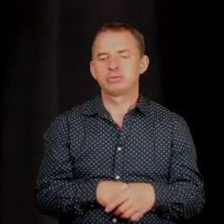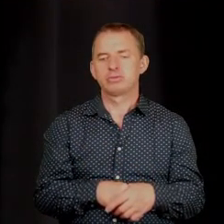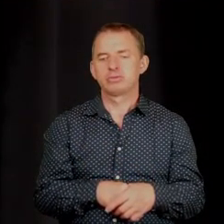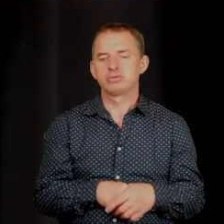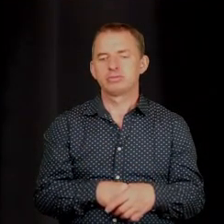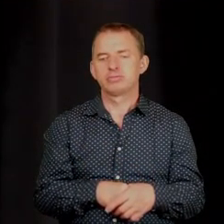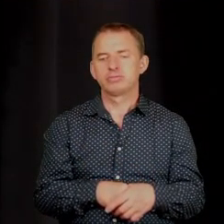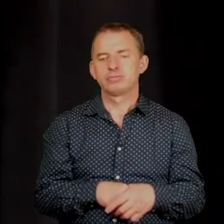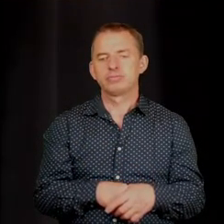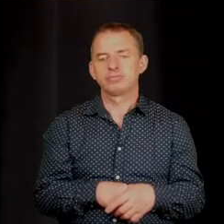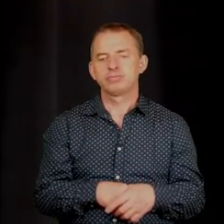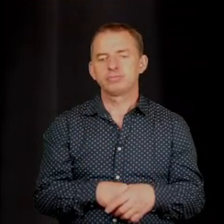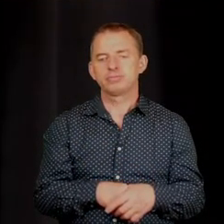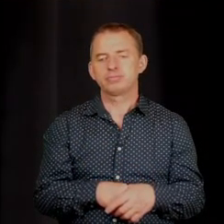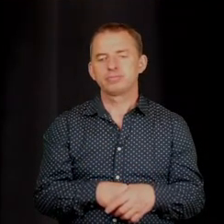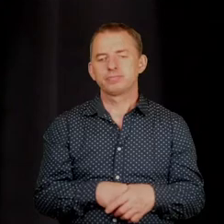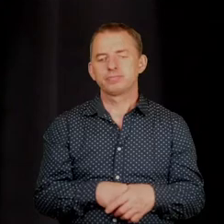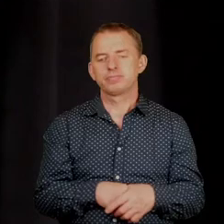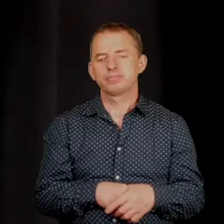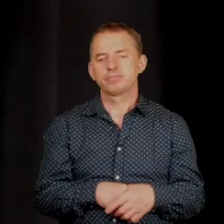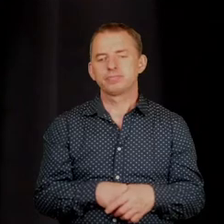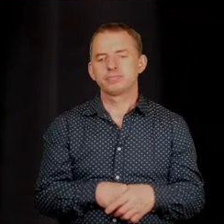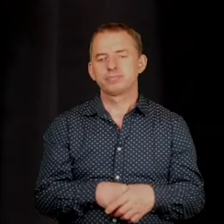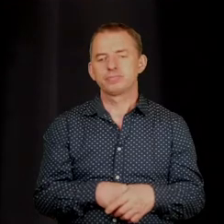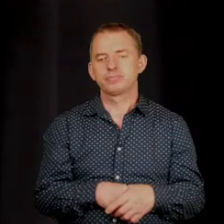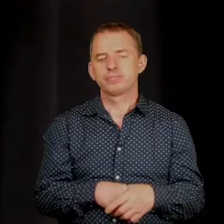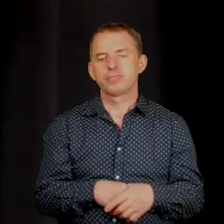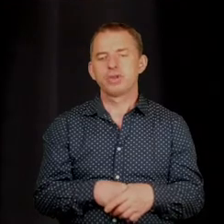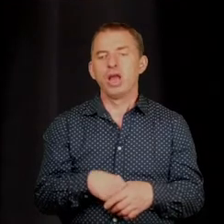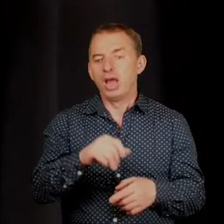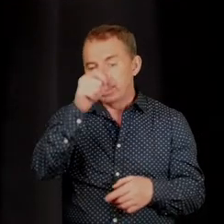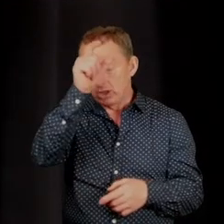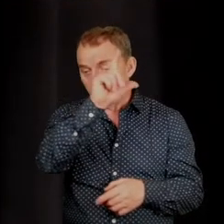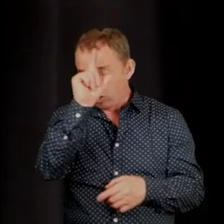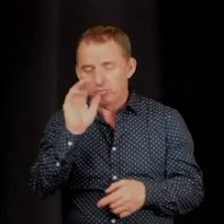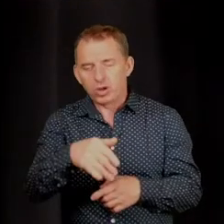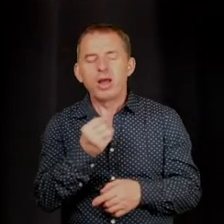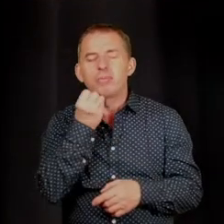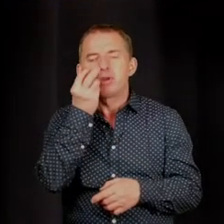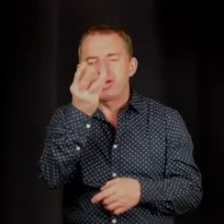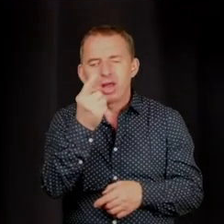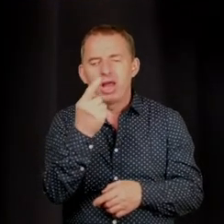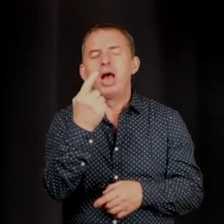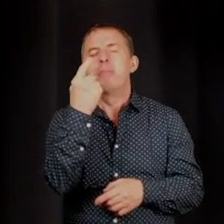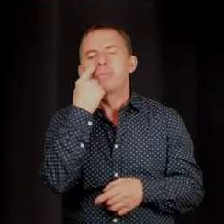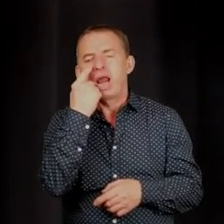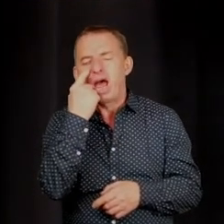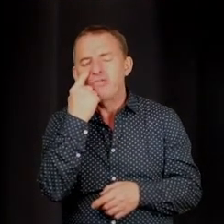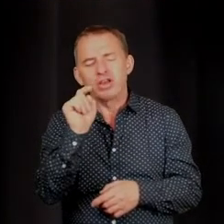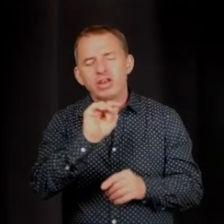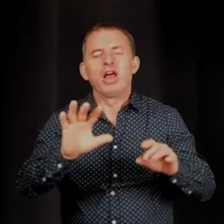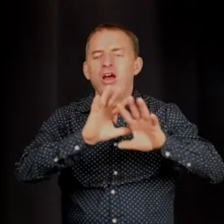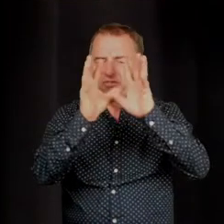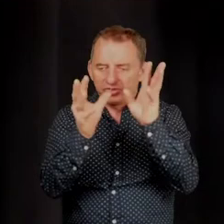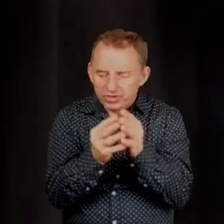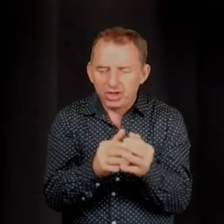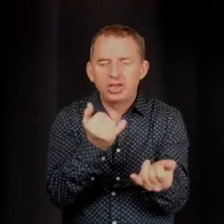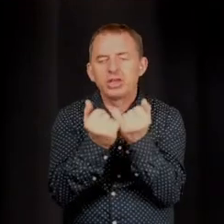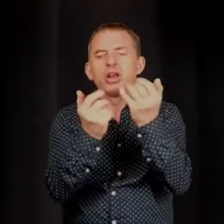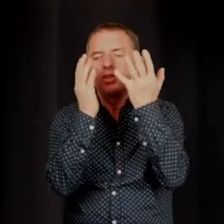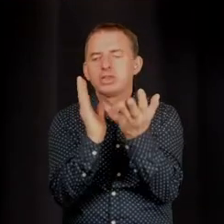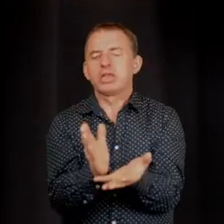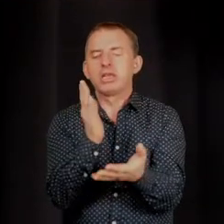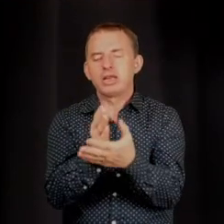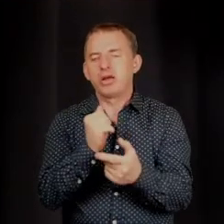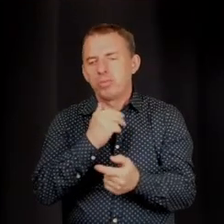they know a new day is coming. Istoty ludzkie mogą przetrwać prawie że wszystko, jeżeli tylko będą